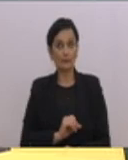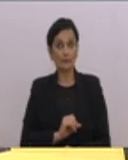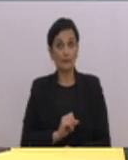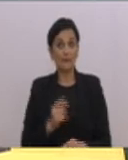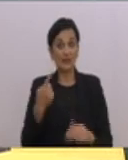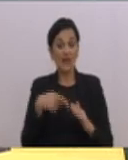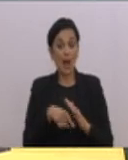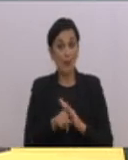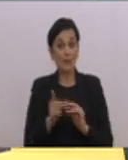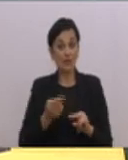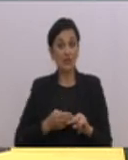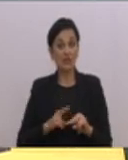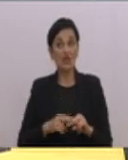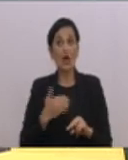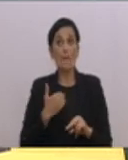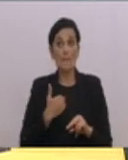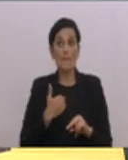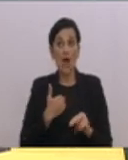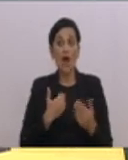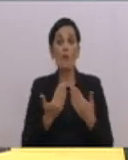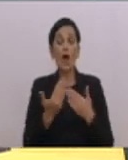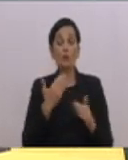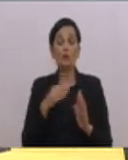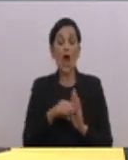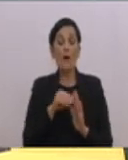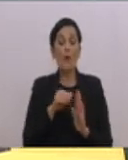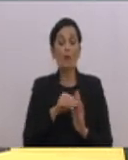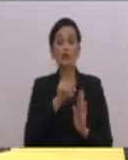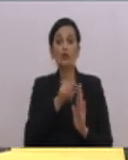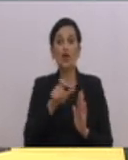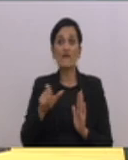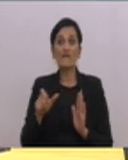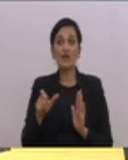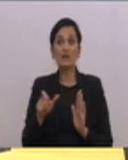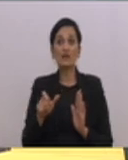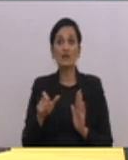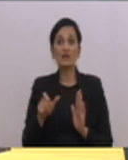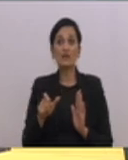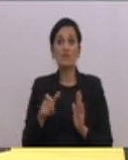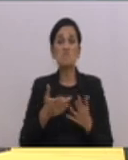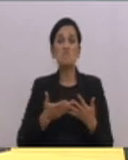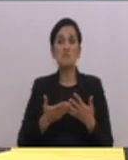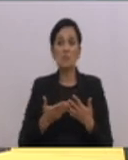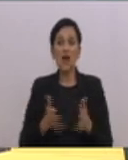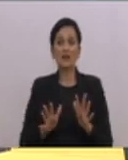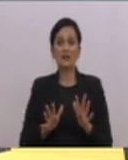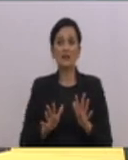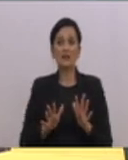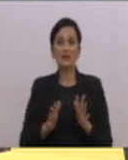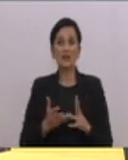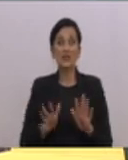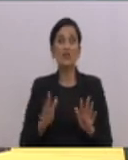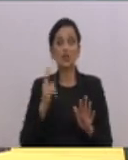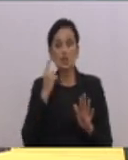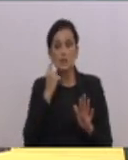აქედან გამდინარე, მე მოუწოდებ ამორჩევალს, რომ უფრო მეტი, ასე ვთქვათ, იფიქროს